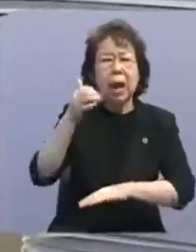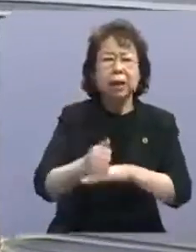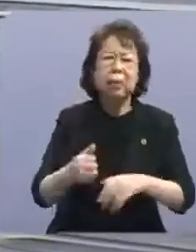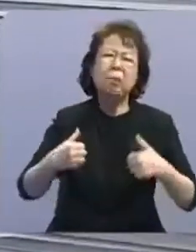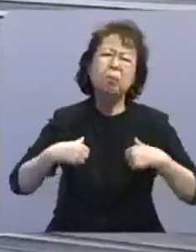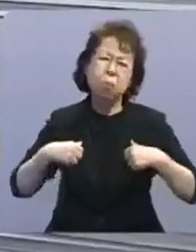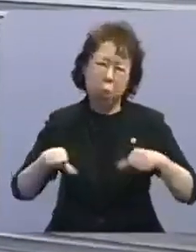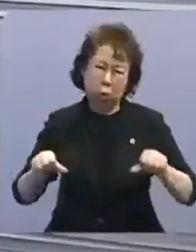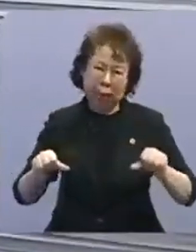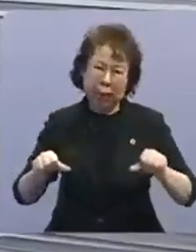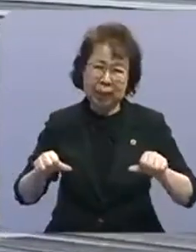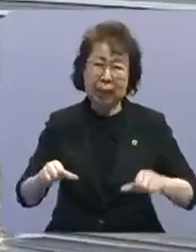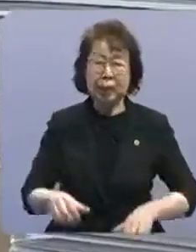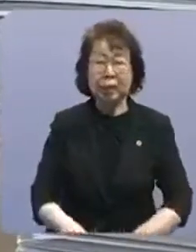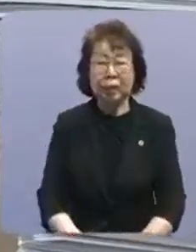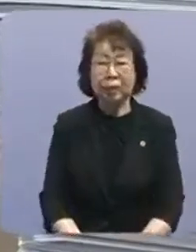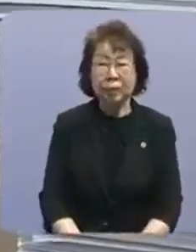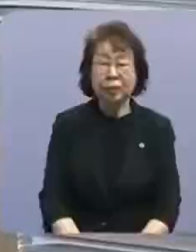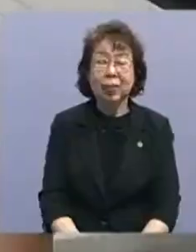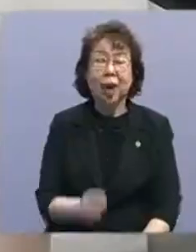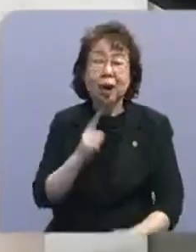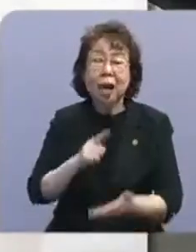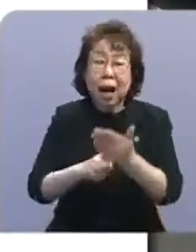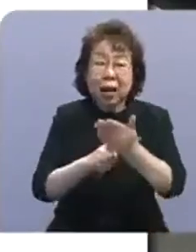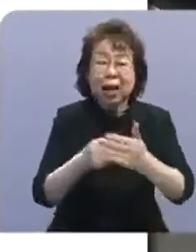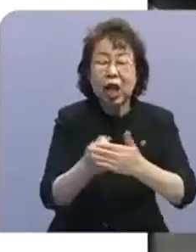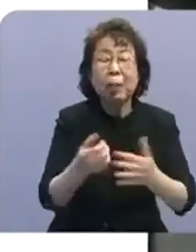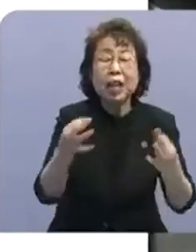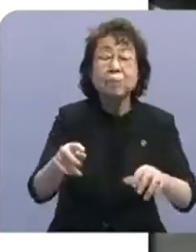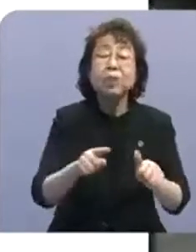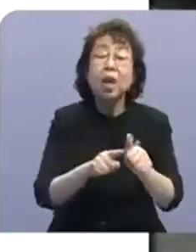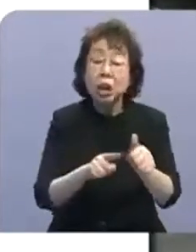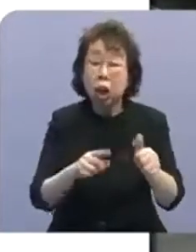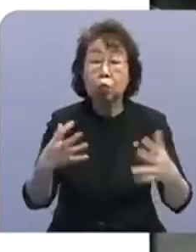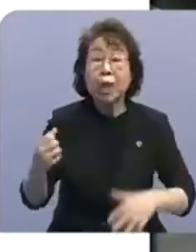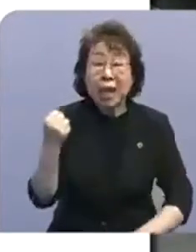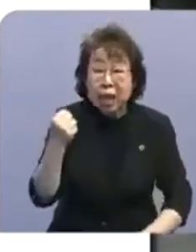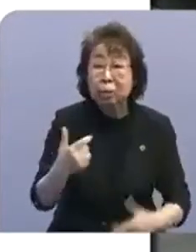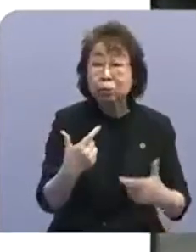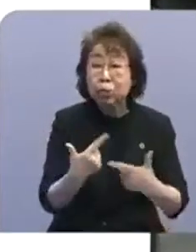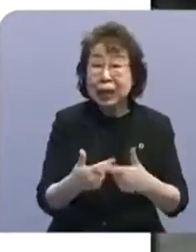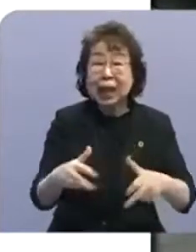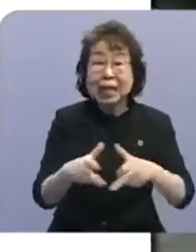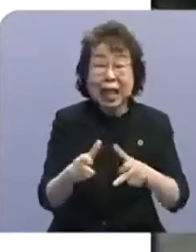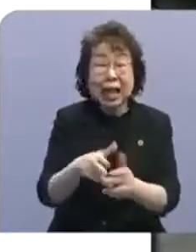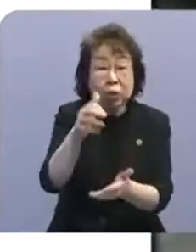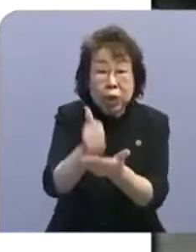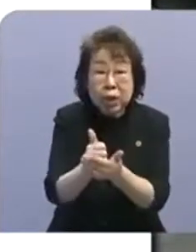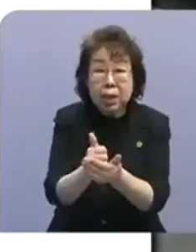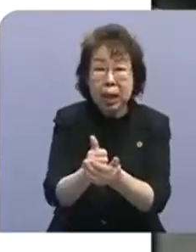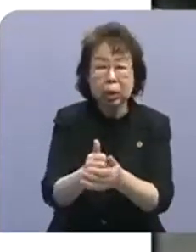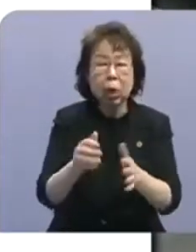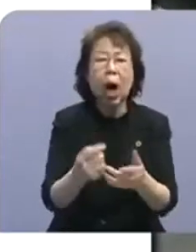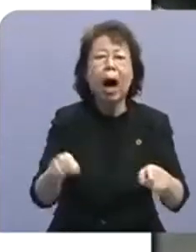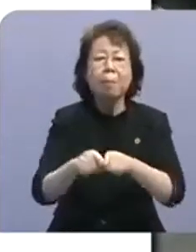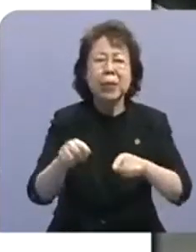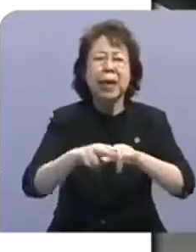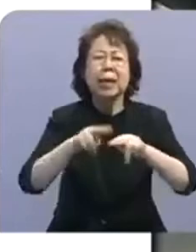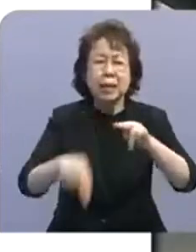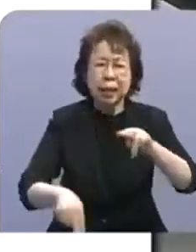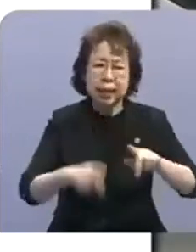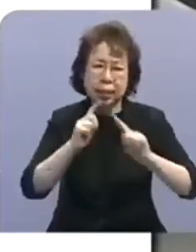포기했습니다 항의 차원에서 김성 득 국민의 힘 부산시당 장애인 위원장도 함께 사직서를